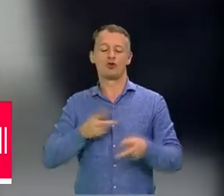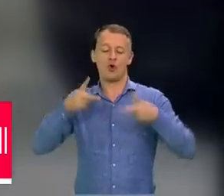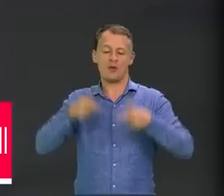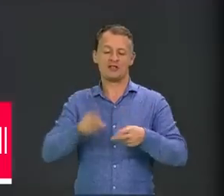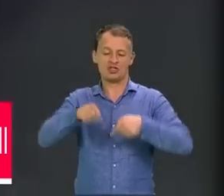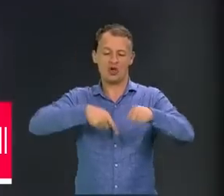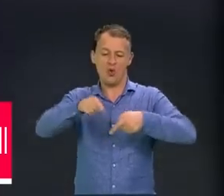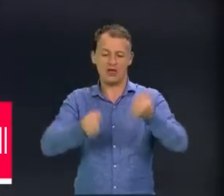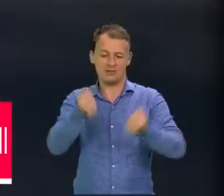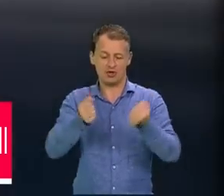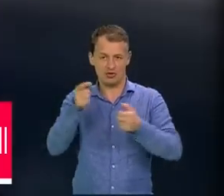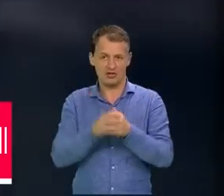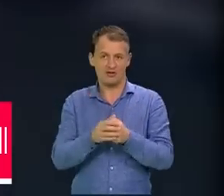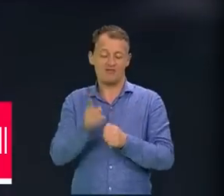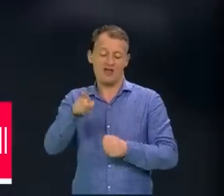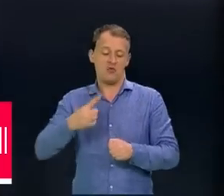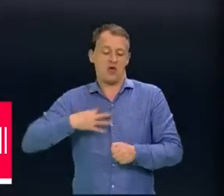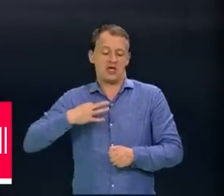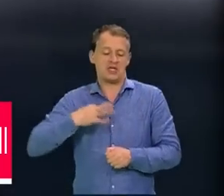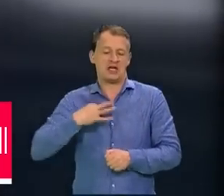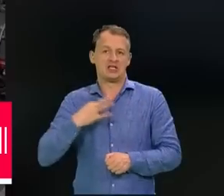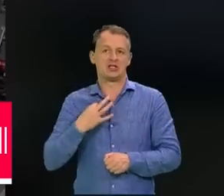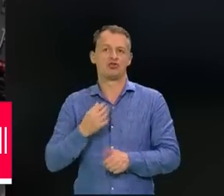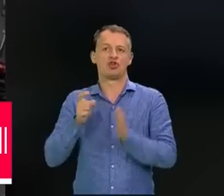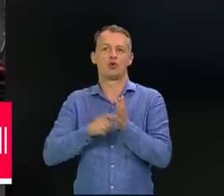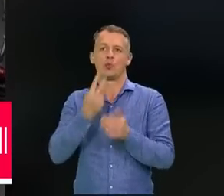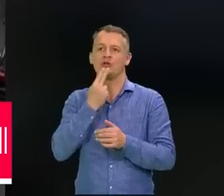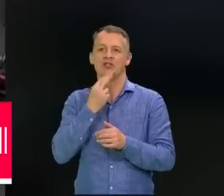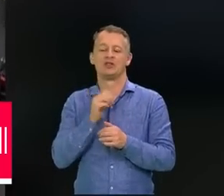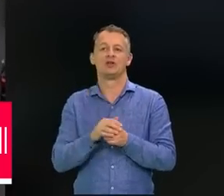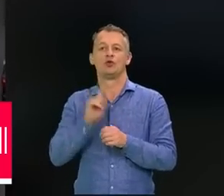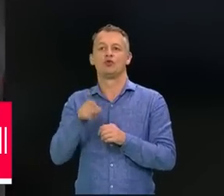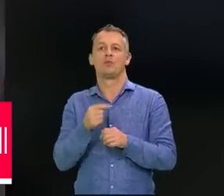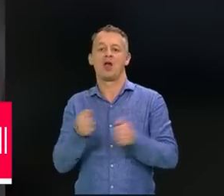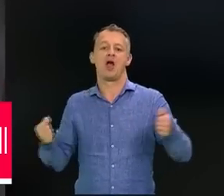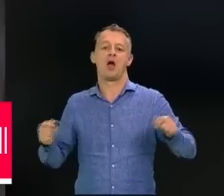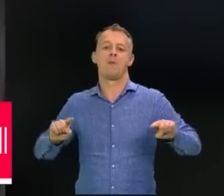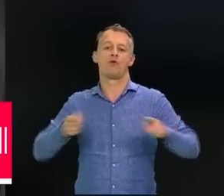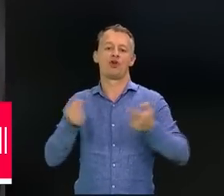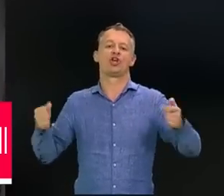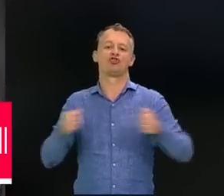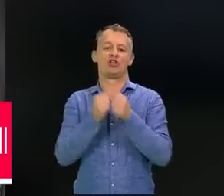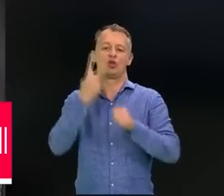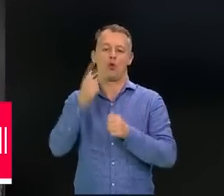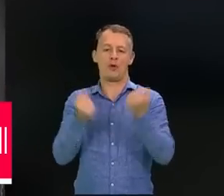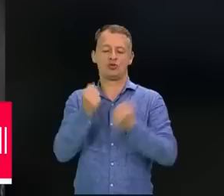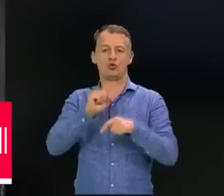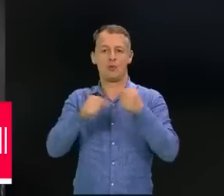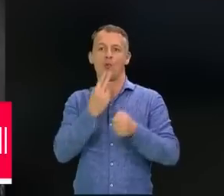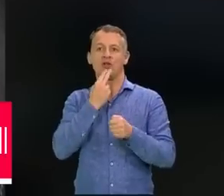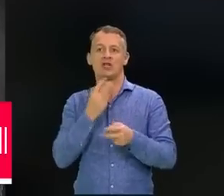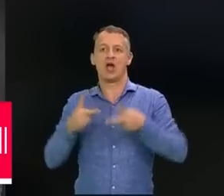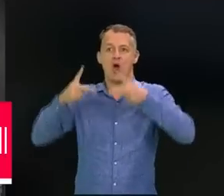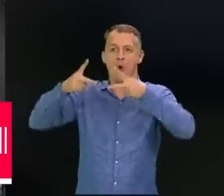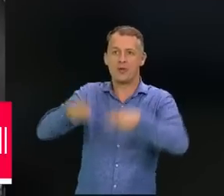în trafic pe Ana Morodan, însă aceasta nu a luat în seamă semnele lor. A ciocnit mai apoi 2 mașini, iar în cele din urmă oamenii legii